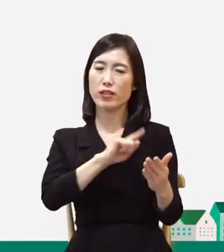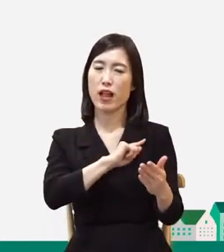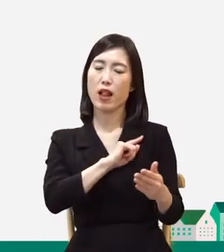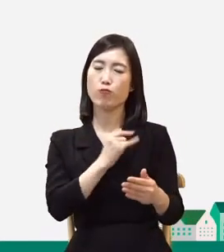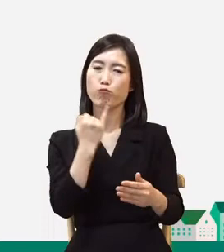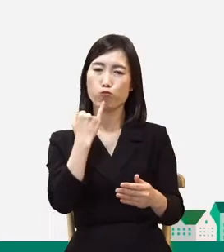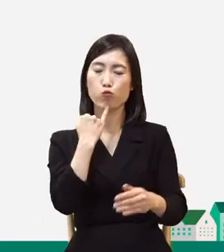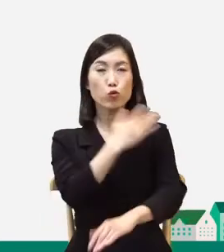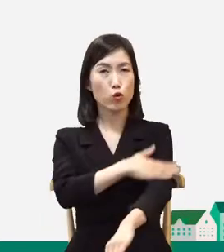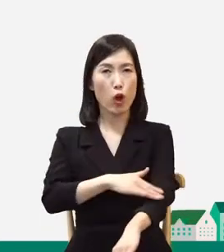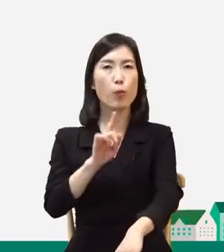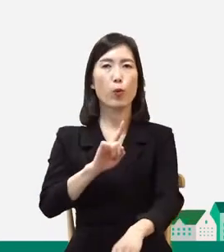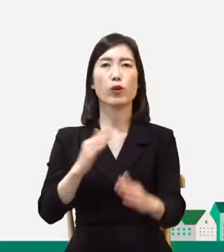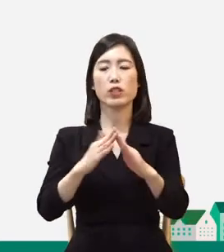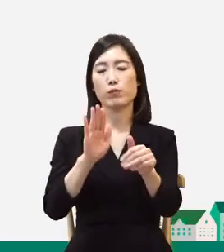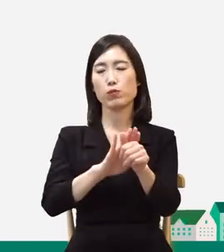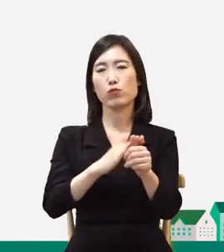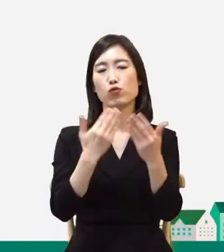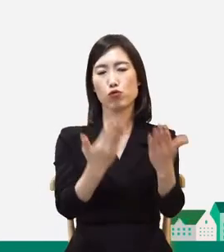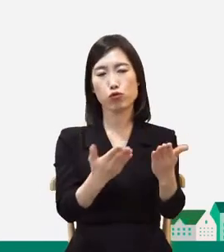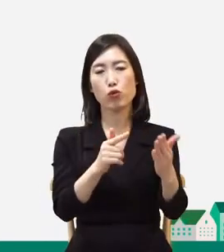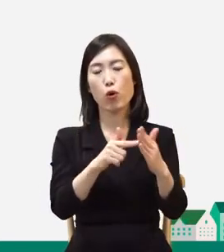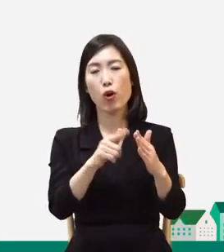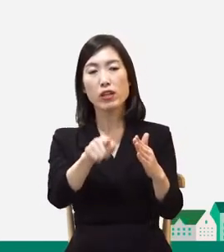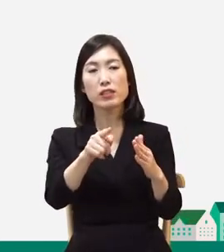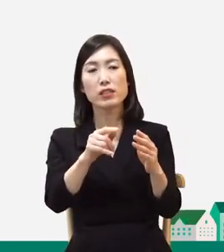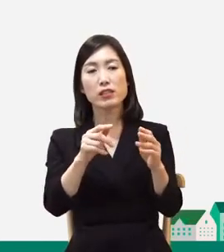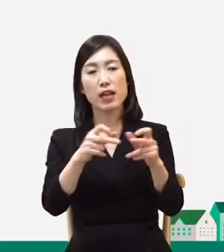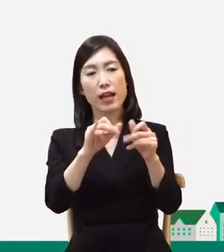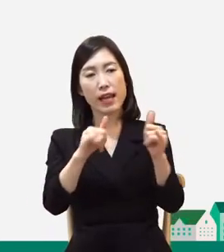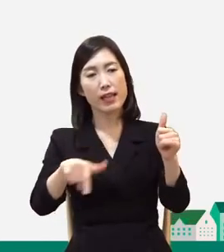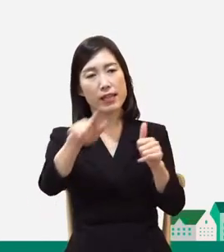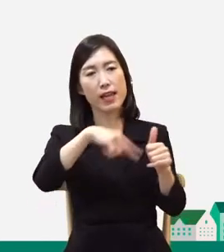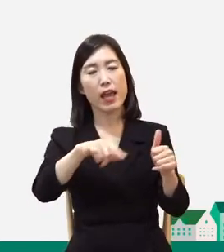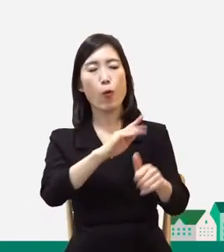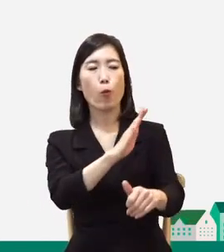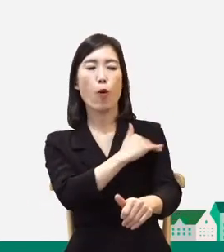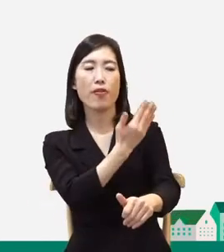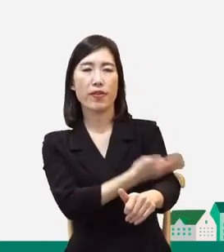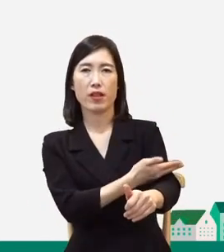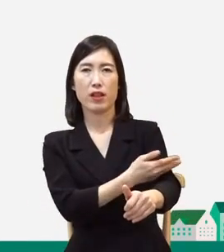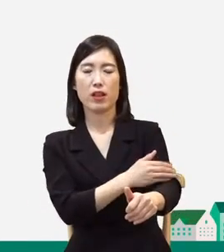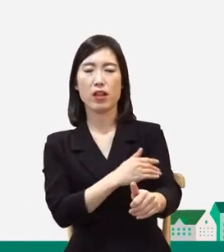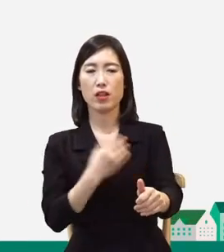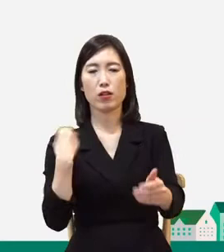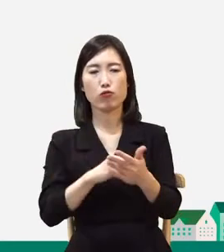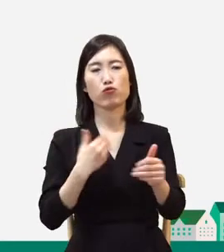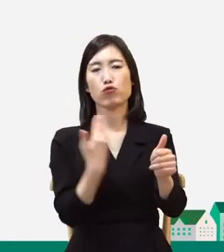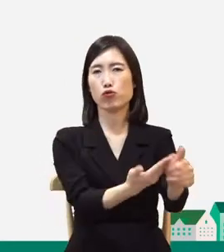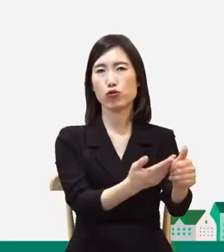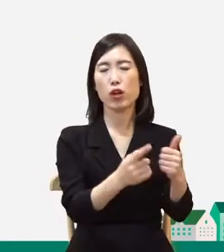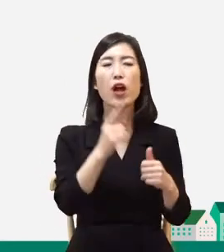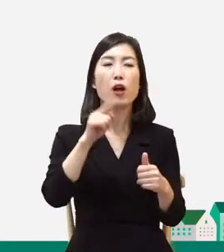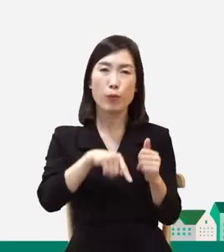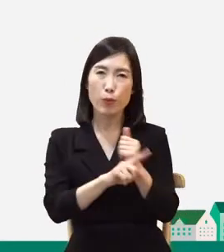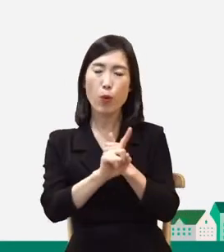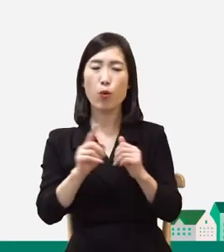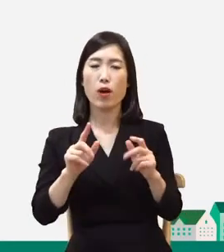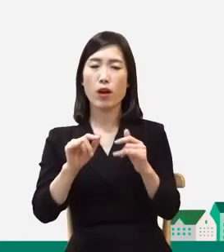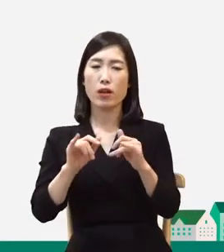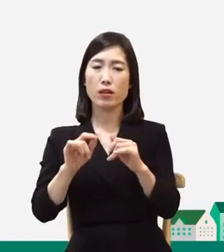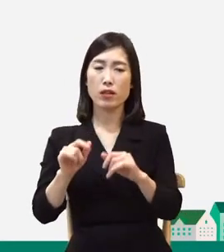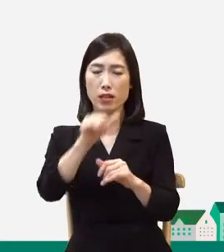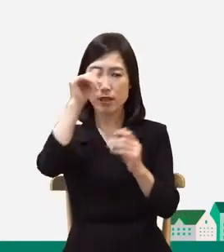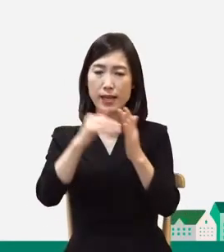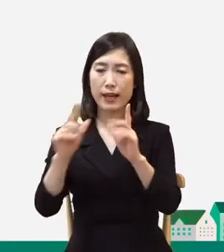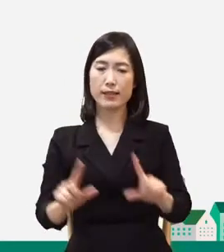생각되는 것은 지원주택 입주민들에게 권한을 돌려드리는 것이라고 생각이 듭니다. 삶을 살아감에 있어 당연 누려야